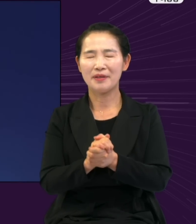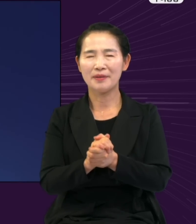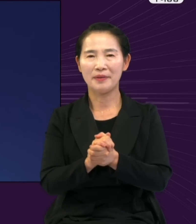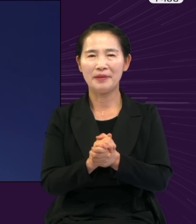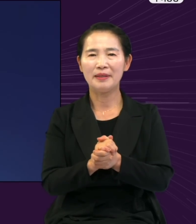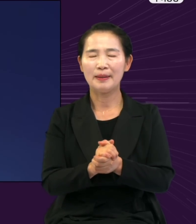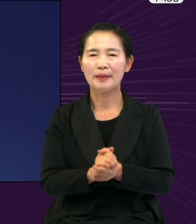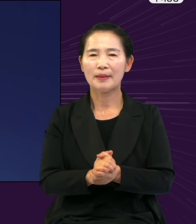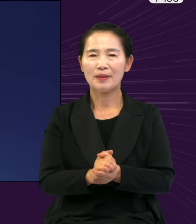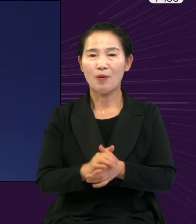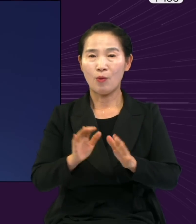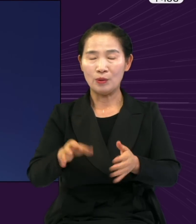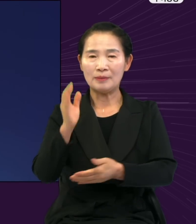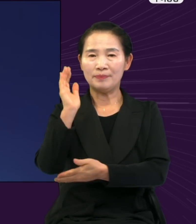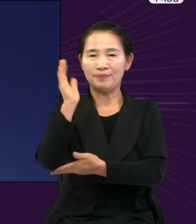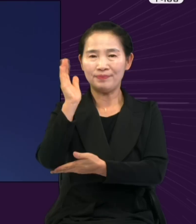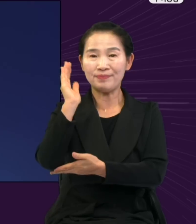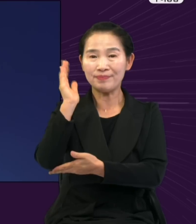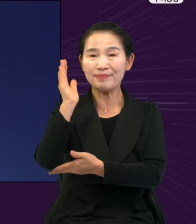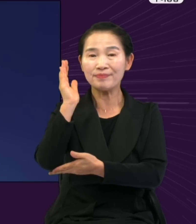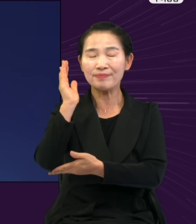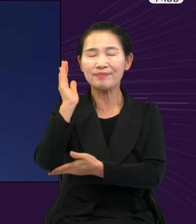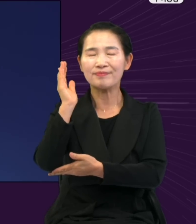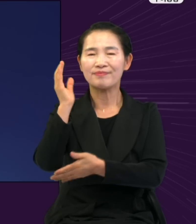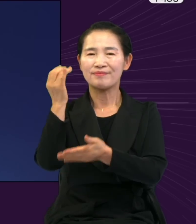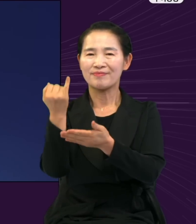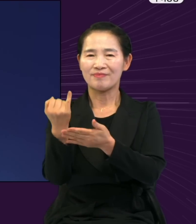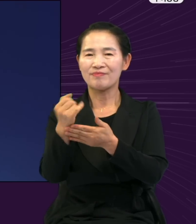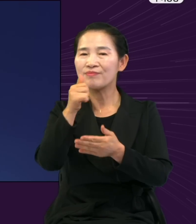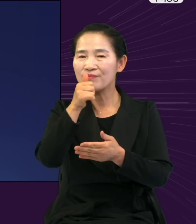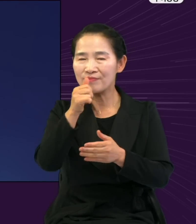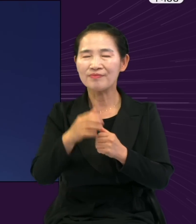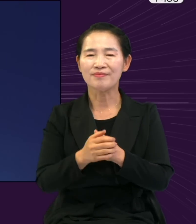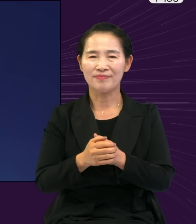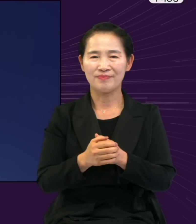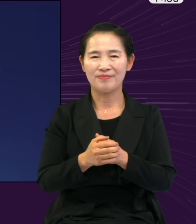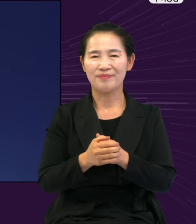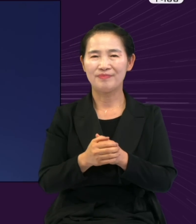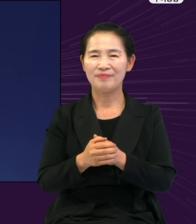오늘 강사분을 소개해드리겠습니다. 오늘 강사님은